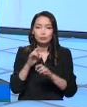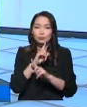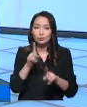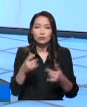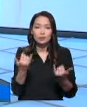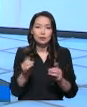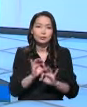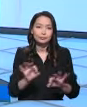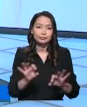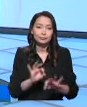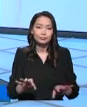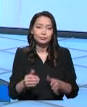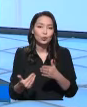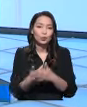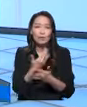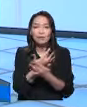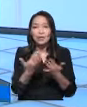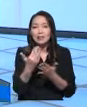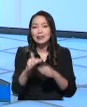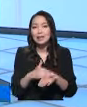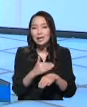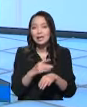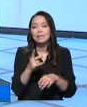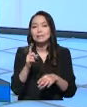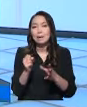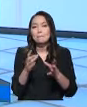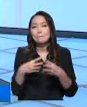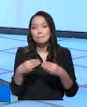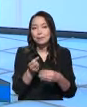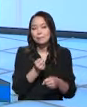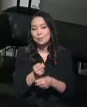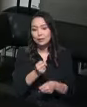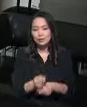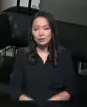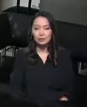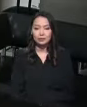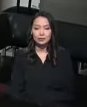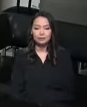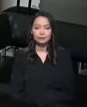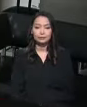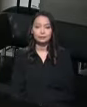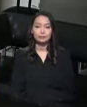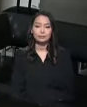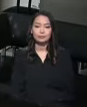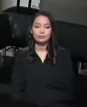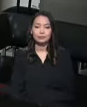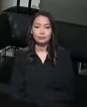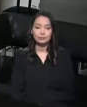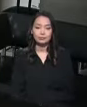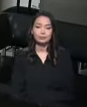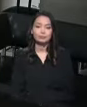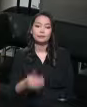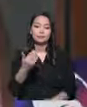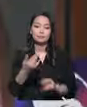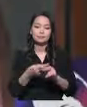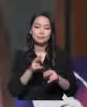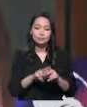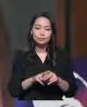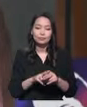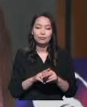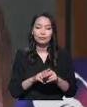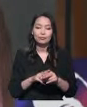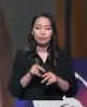Якунина изучила новые виды наказаний за семейно-бытовое насилие. Даша Корнева, мама чудесного малыша,